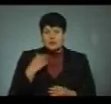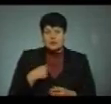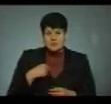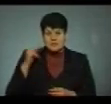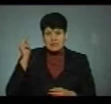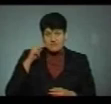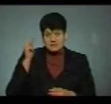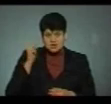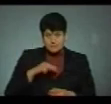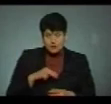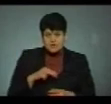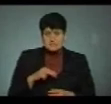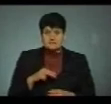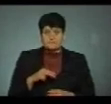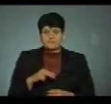навчимося